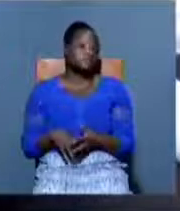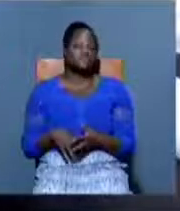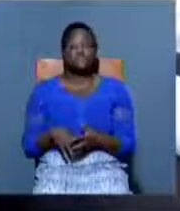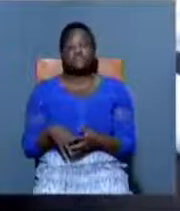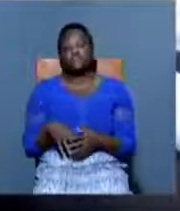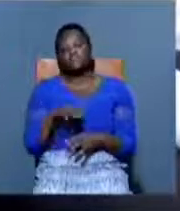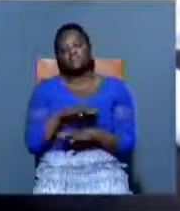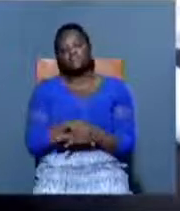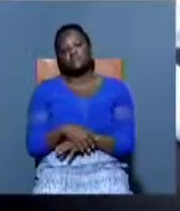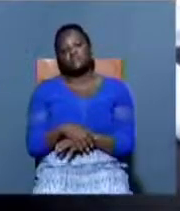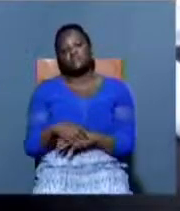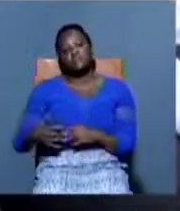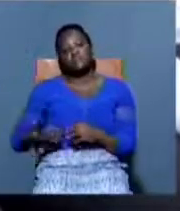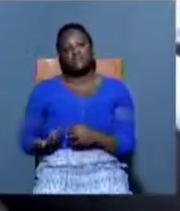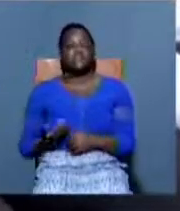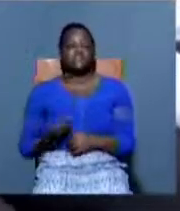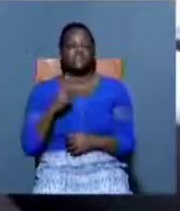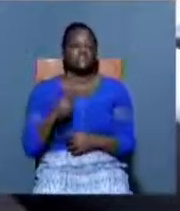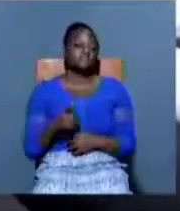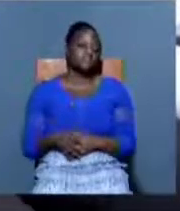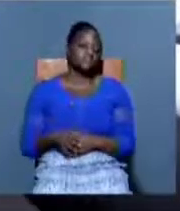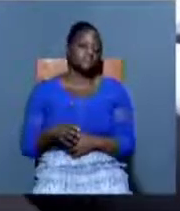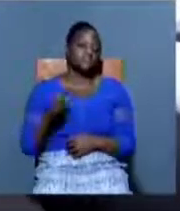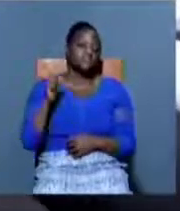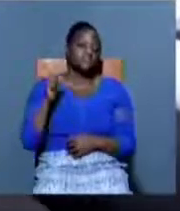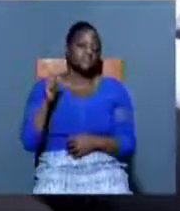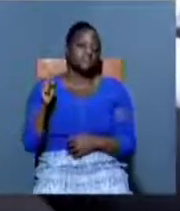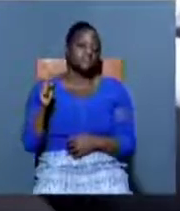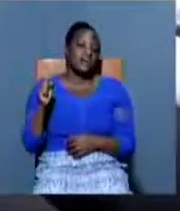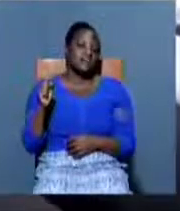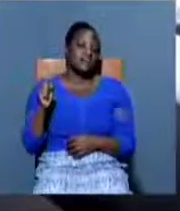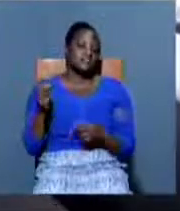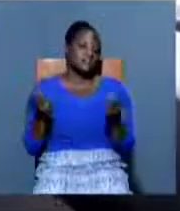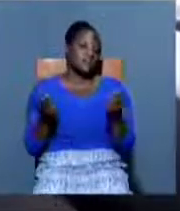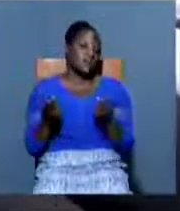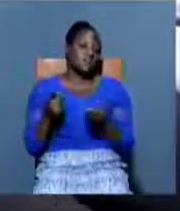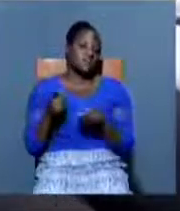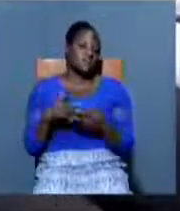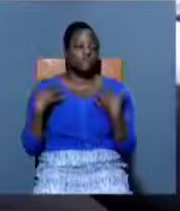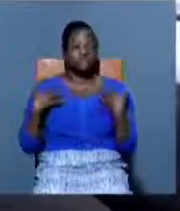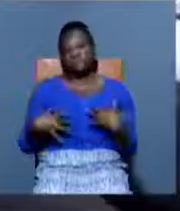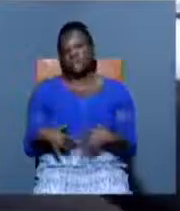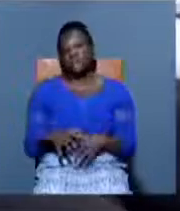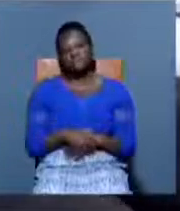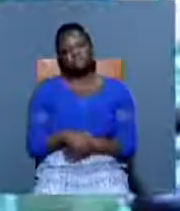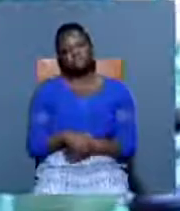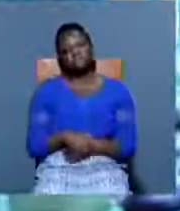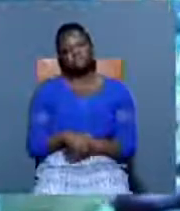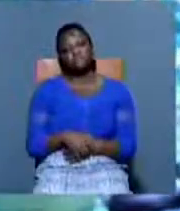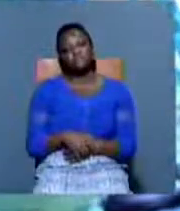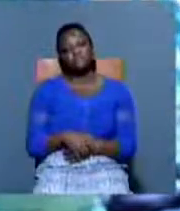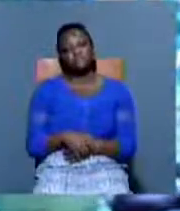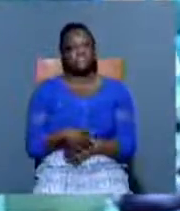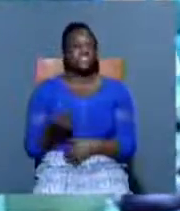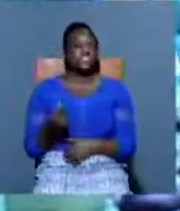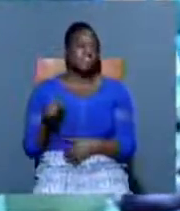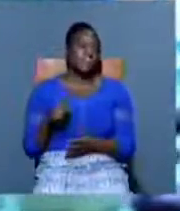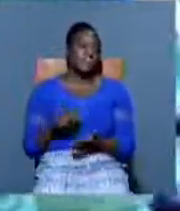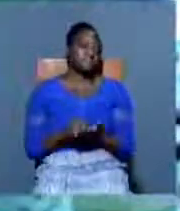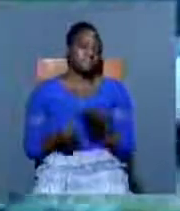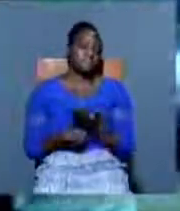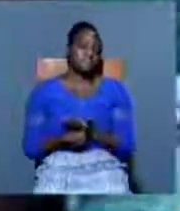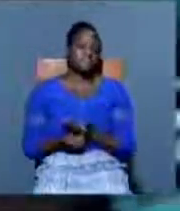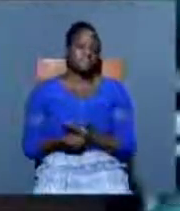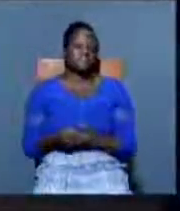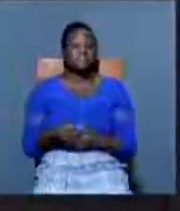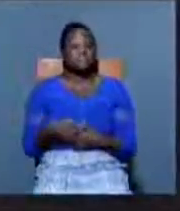wanasema sijui kuna sare. Mimi sisubiri aseme sijui kuna sare. Nauliza tu shilingi ngapi? Na sio kama eti na maela mengi. Mimi